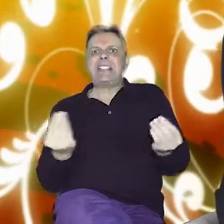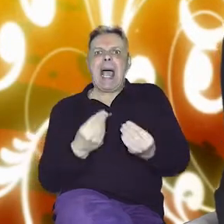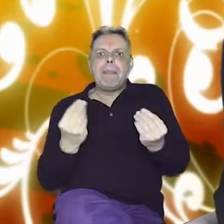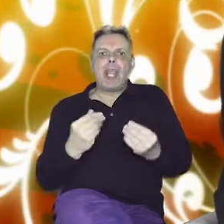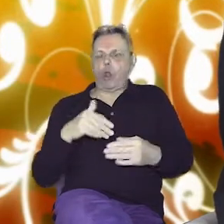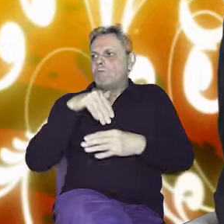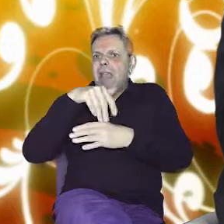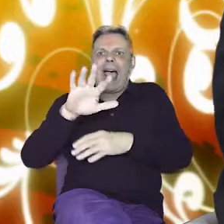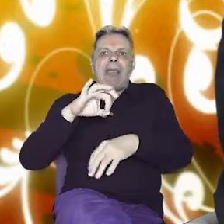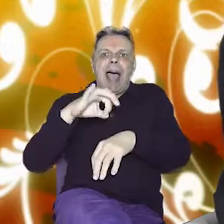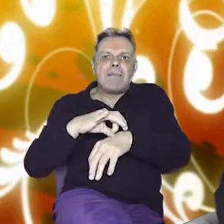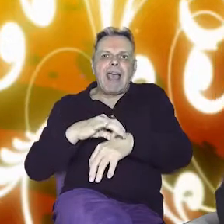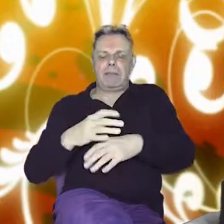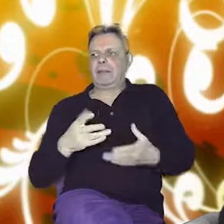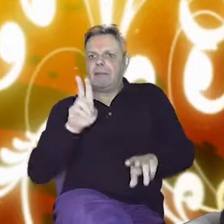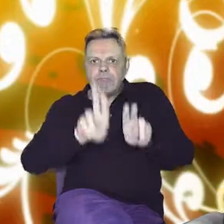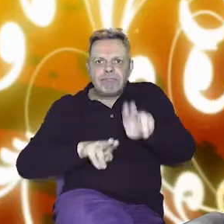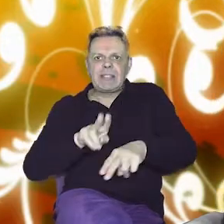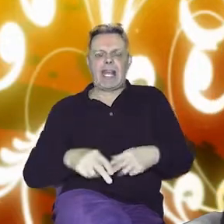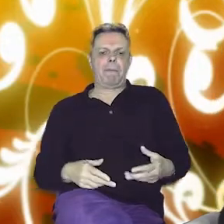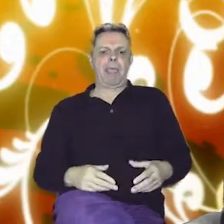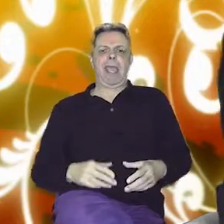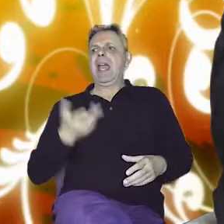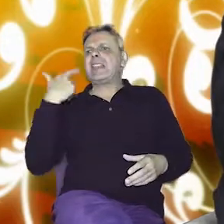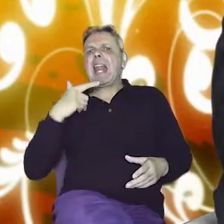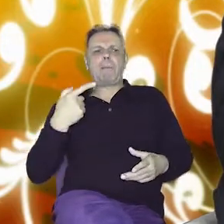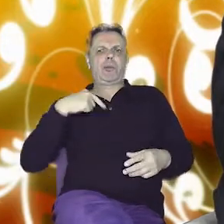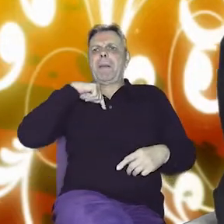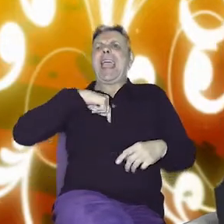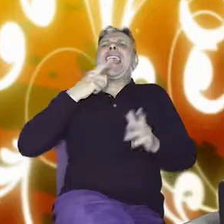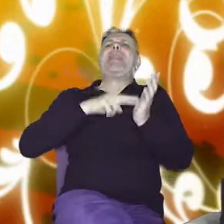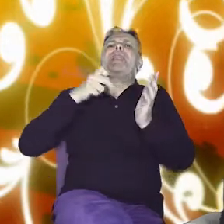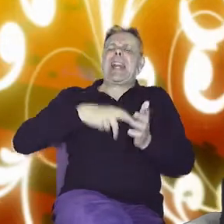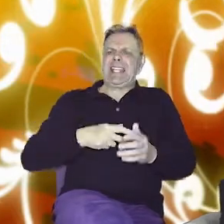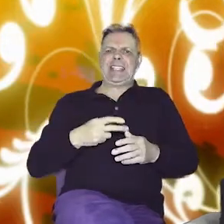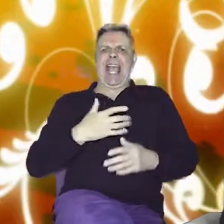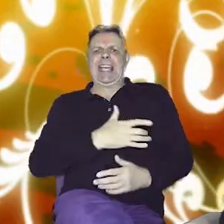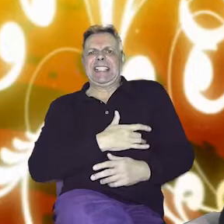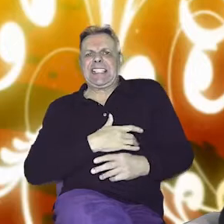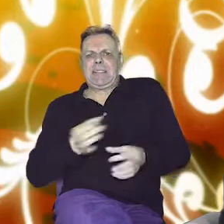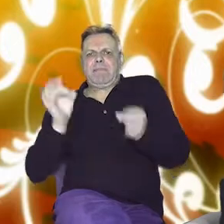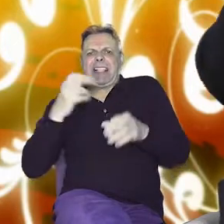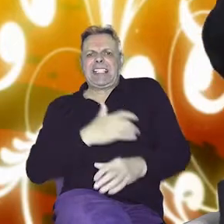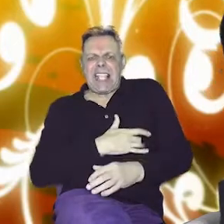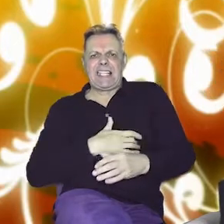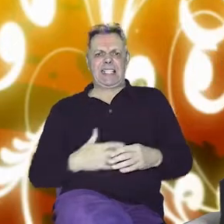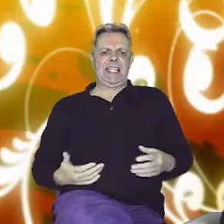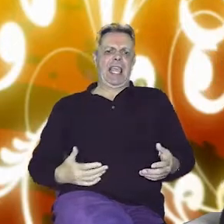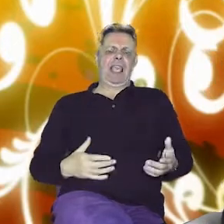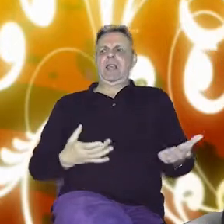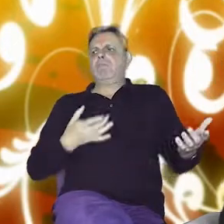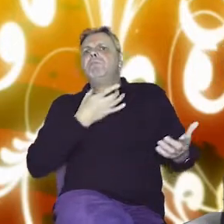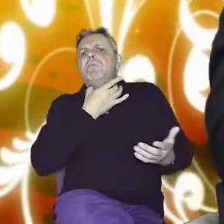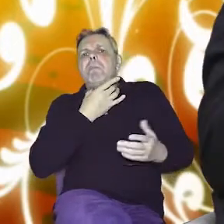Di će liječnik vide da li ima potrebe za nekakvim daljnjom ovoga terapijom. Da li je potreban pregled interniste,